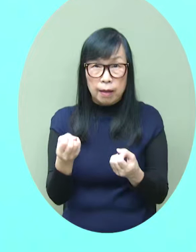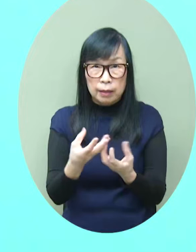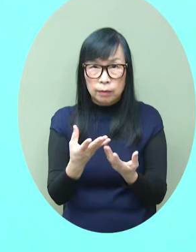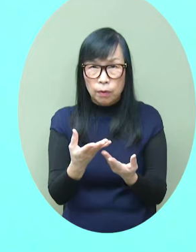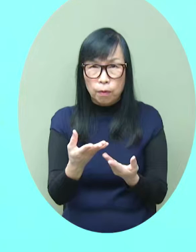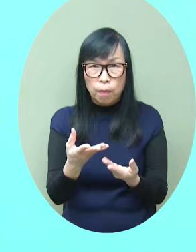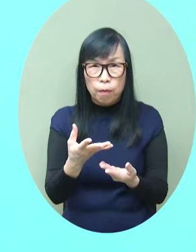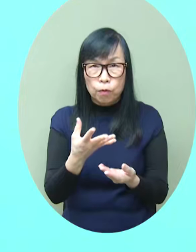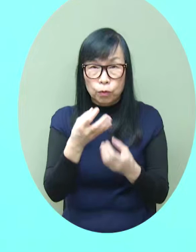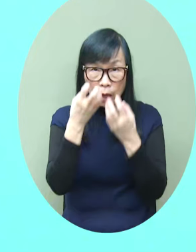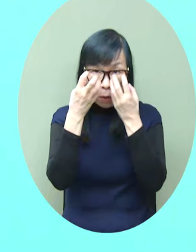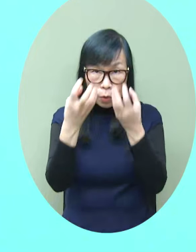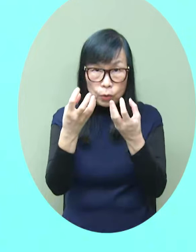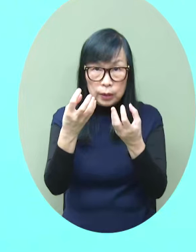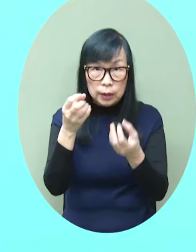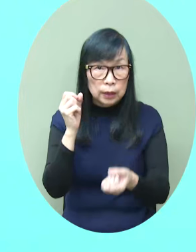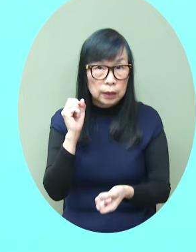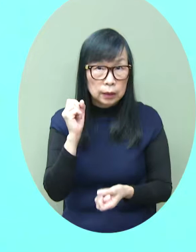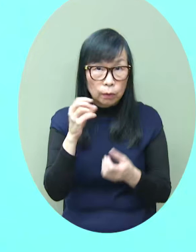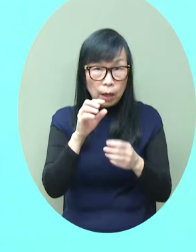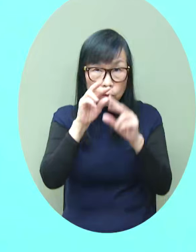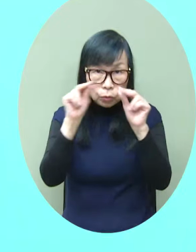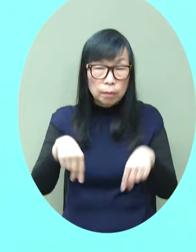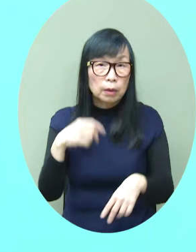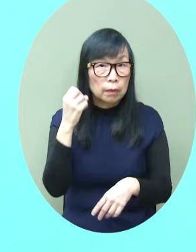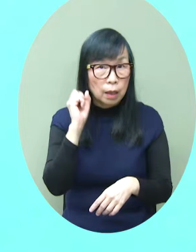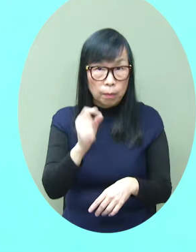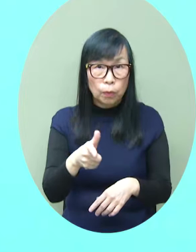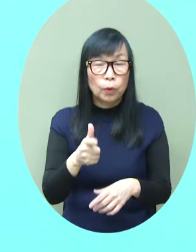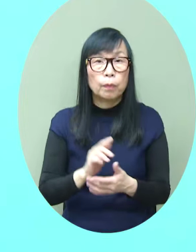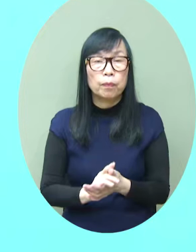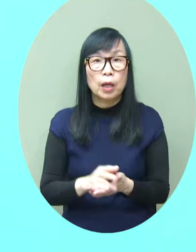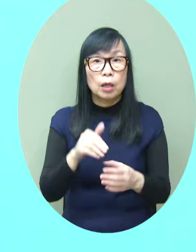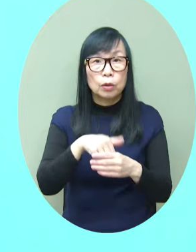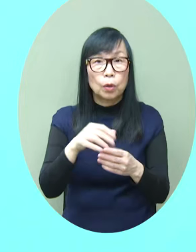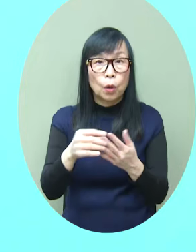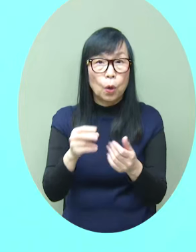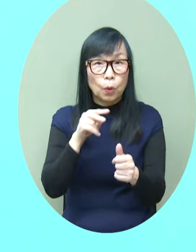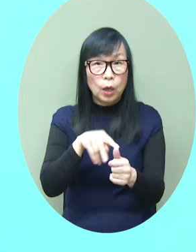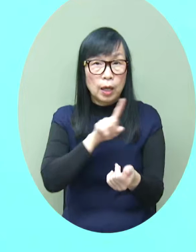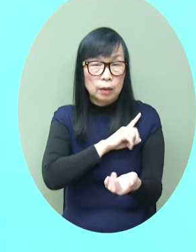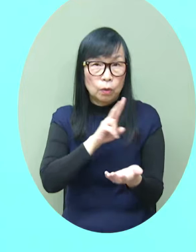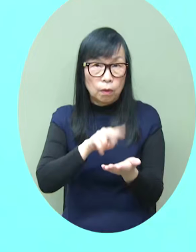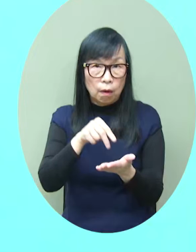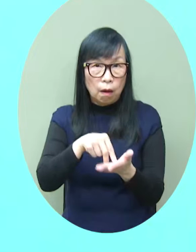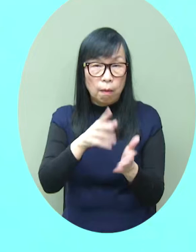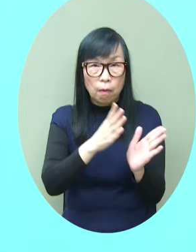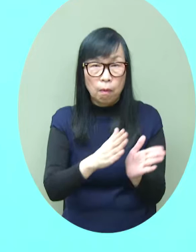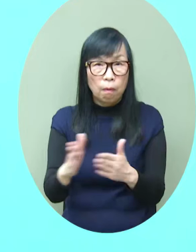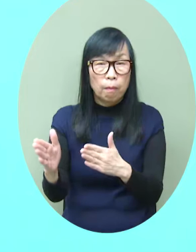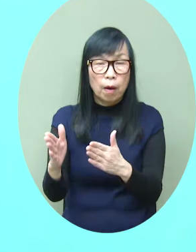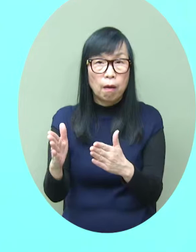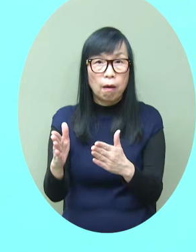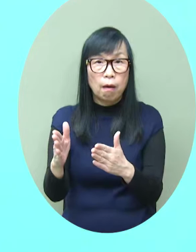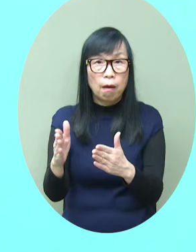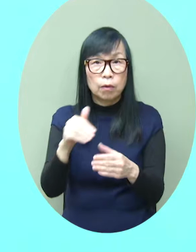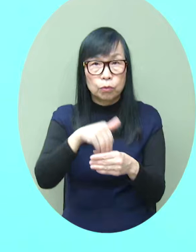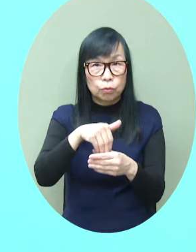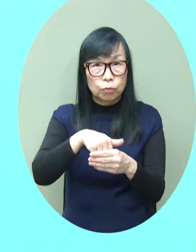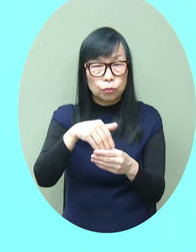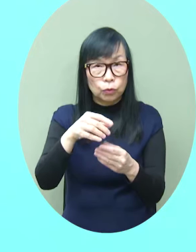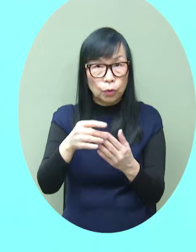到非常之關注嘅問題啦。選管會是獨立來到去安排一場的選